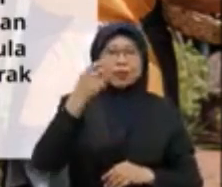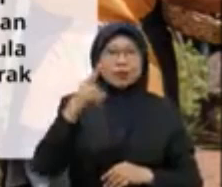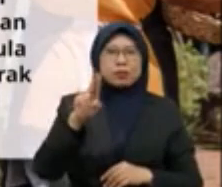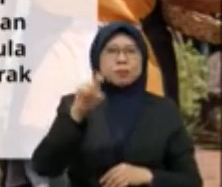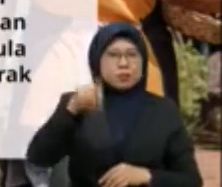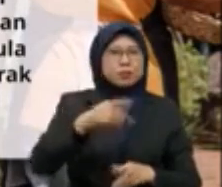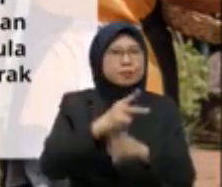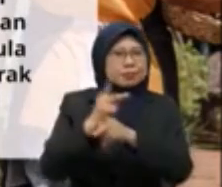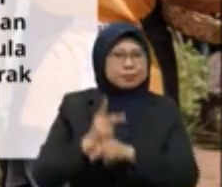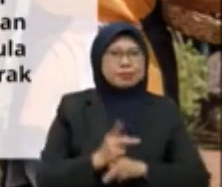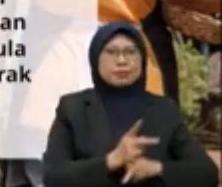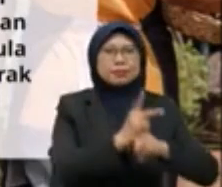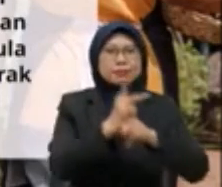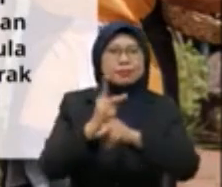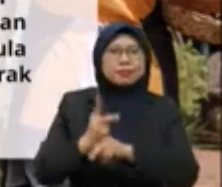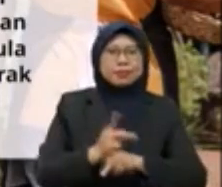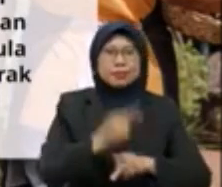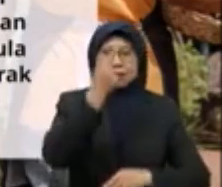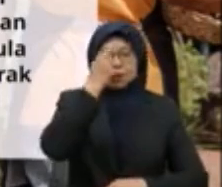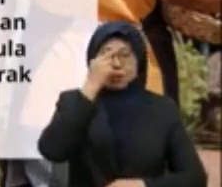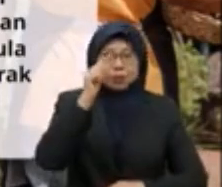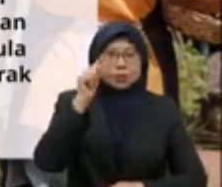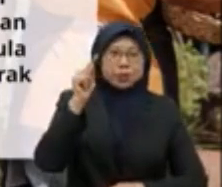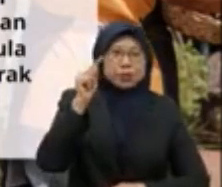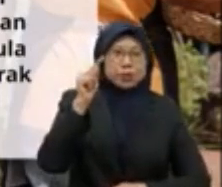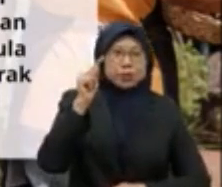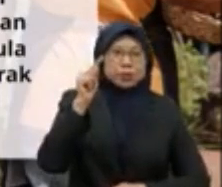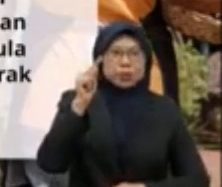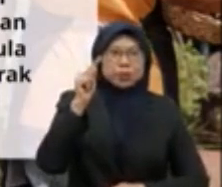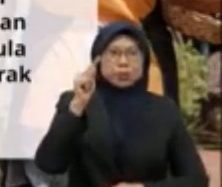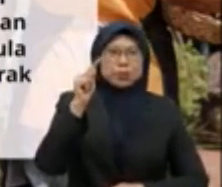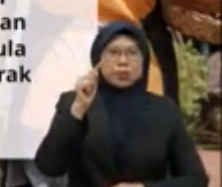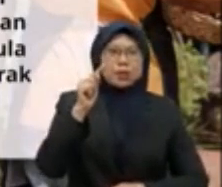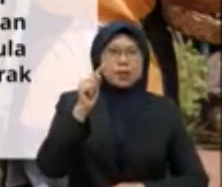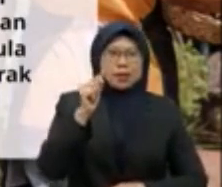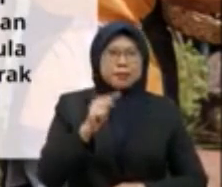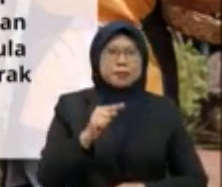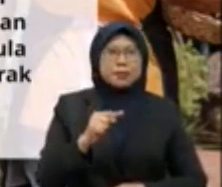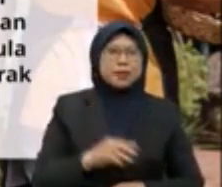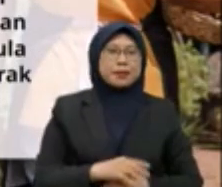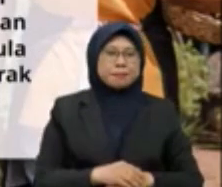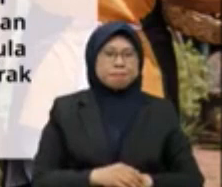dilindungi untuk lebih mandiri.